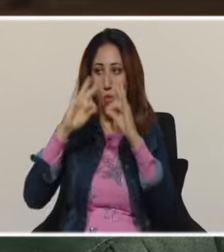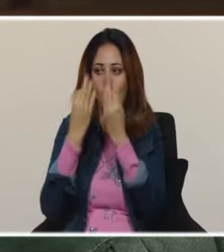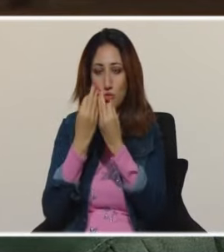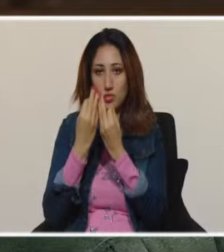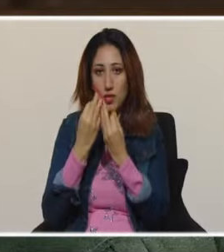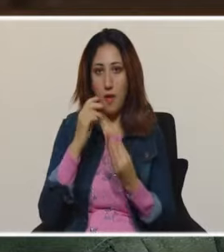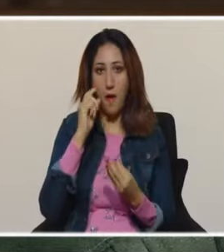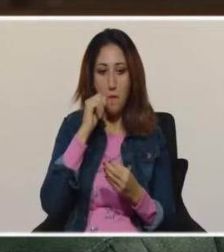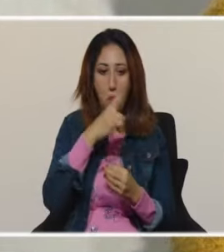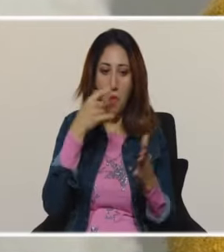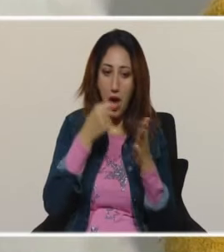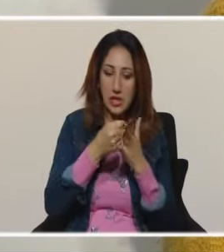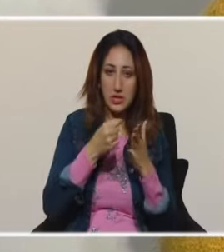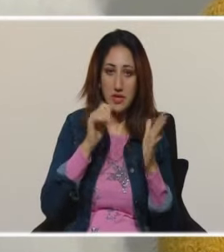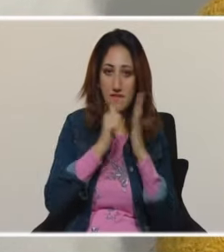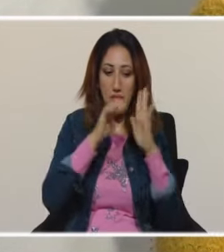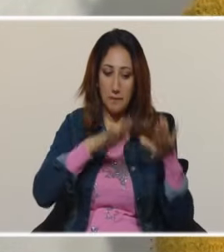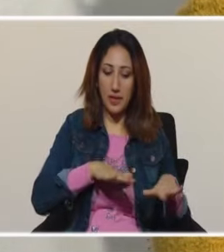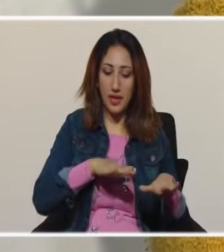الأب تعثر نتيجة مرضه وعجزه.